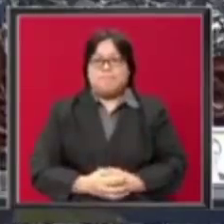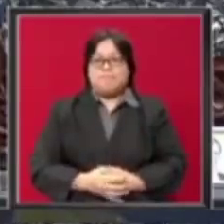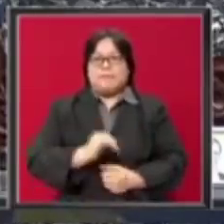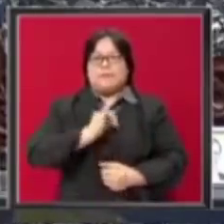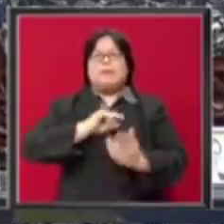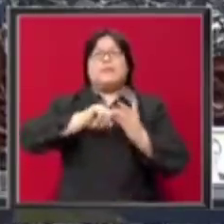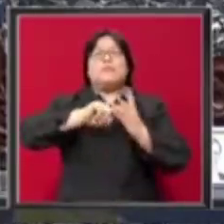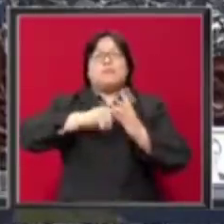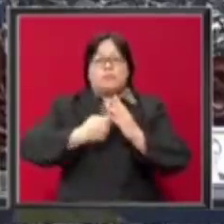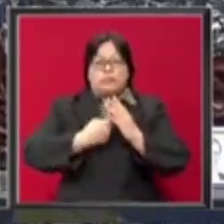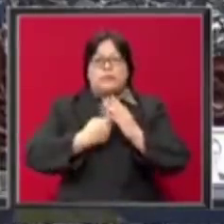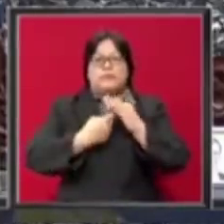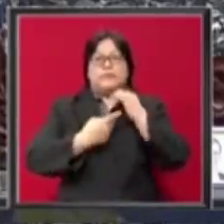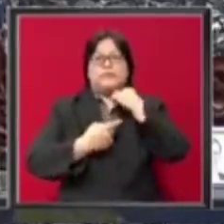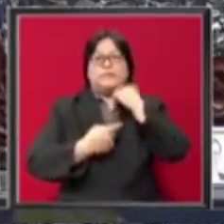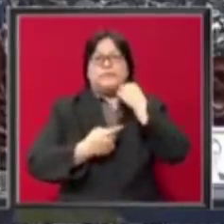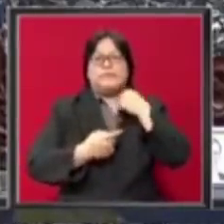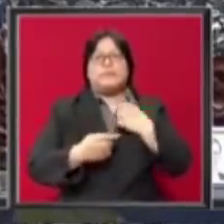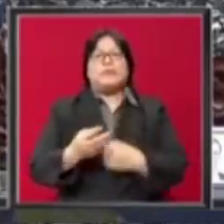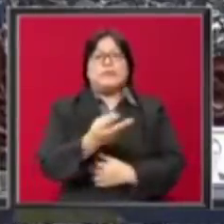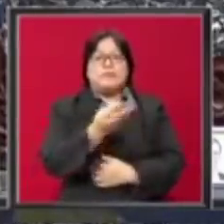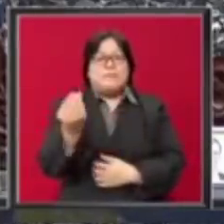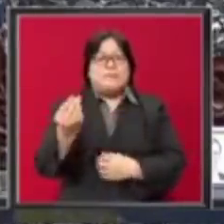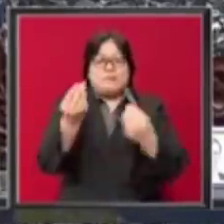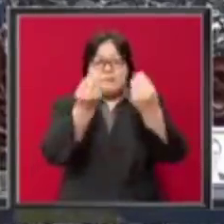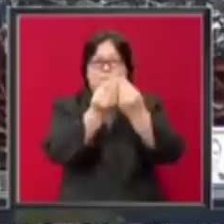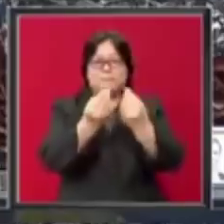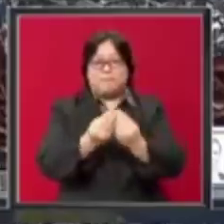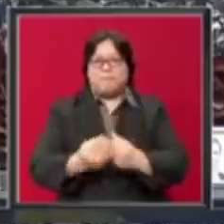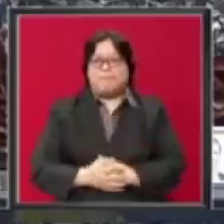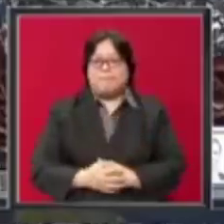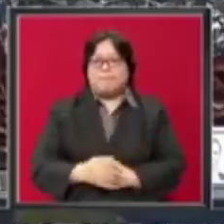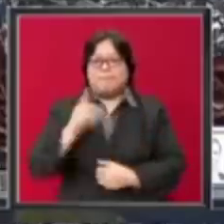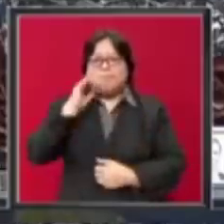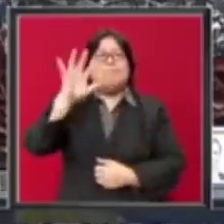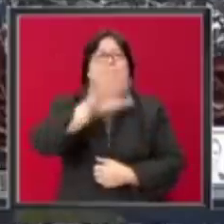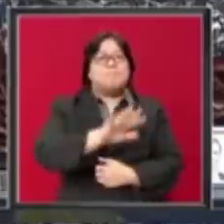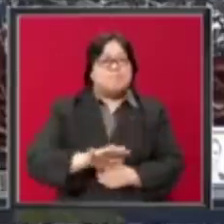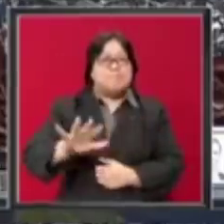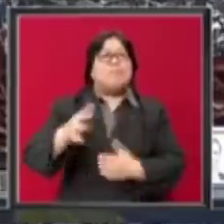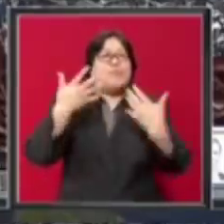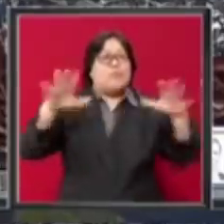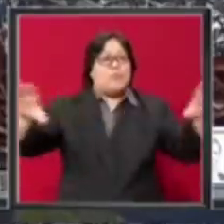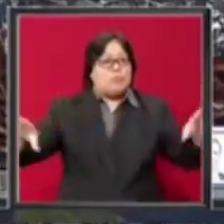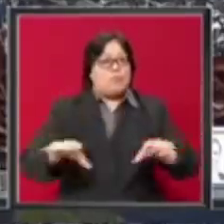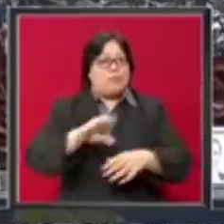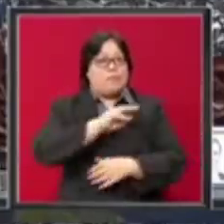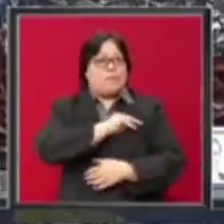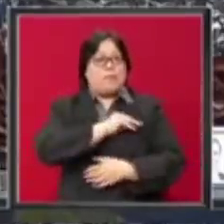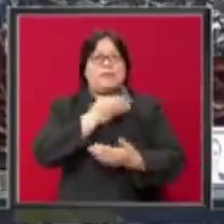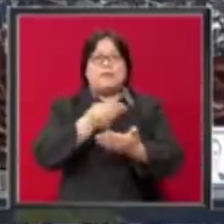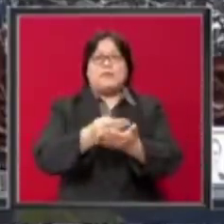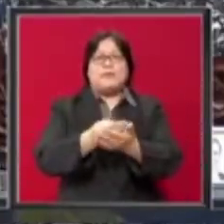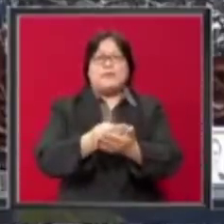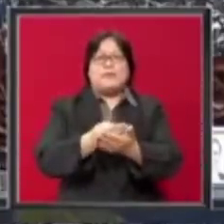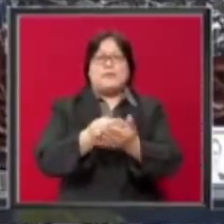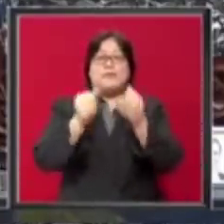Saya mulakan dengan beberapa angka unjuran yang dibuat oleh Menteri Kewangan dalam